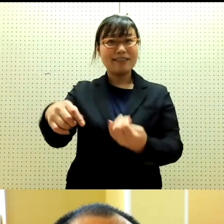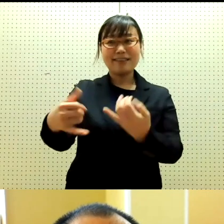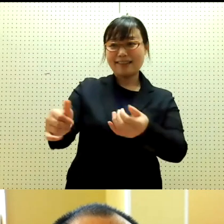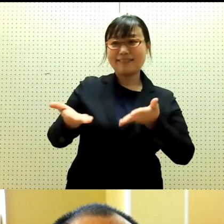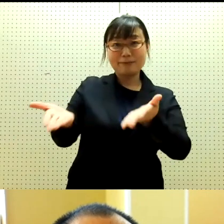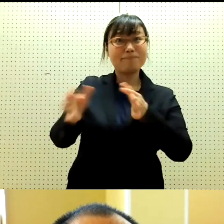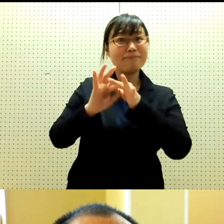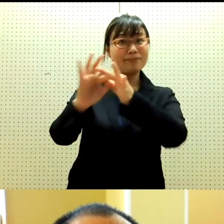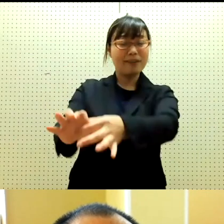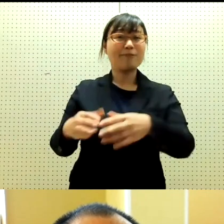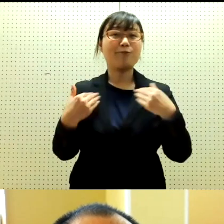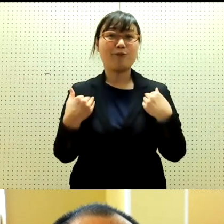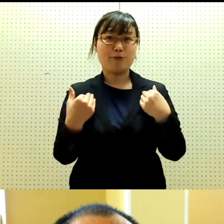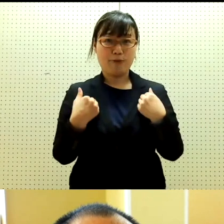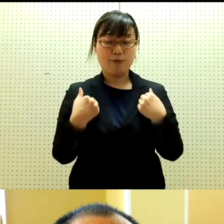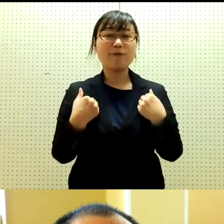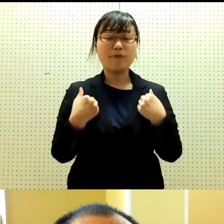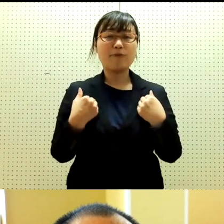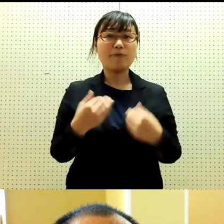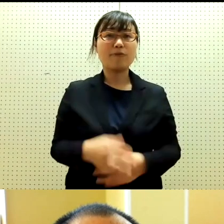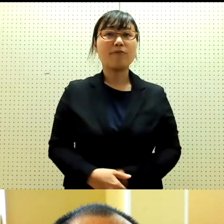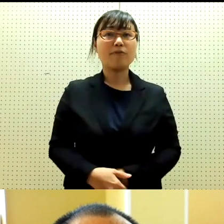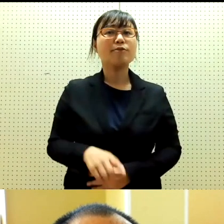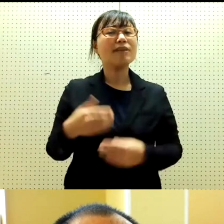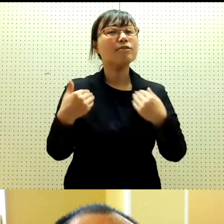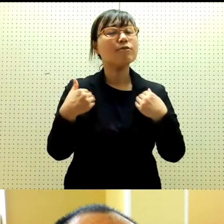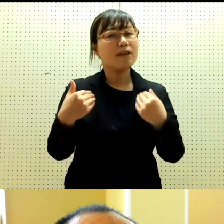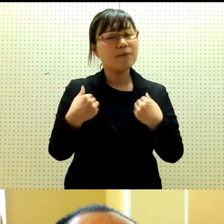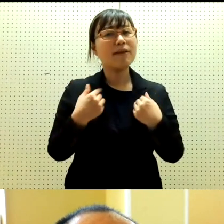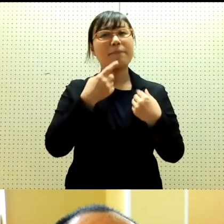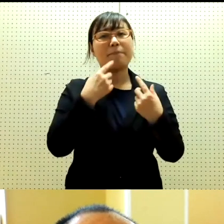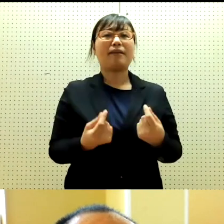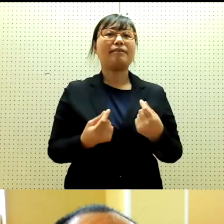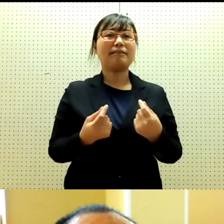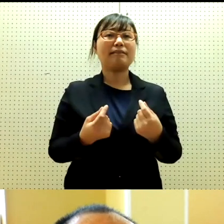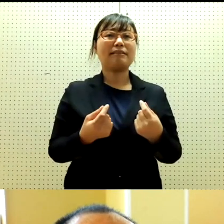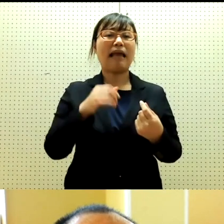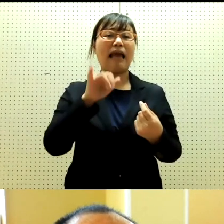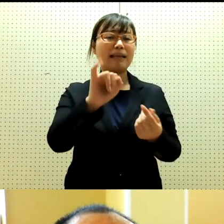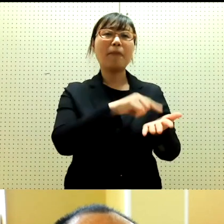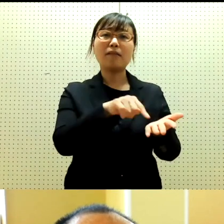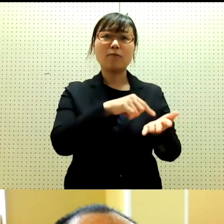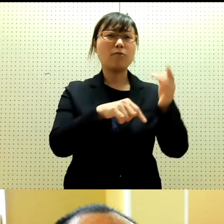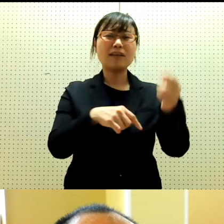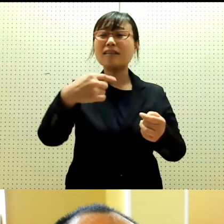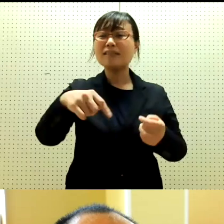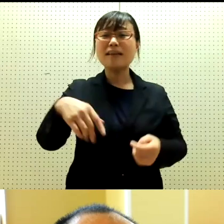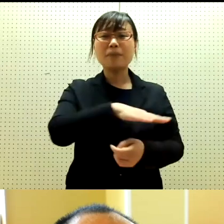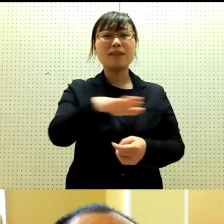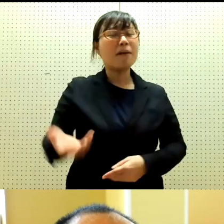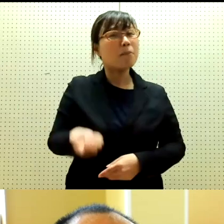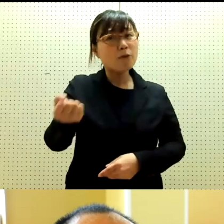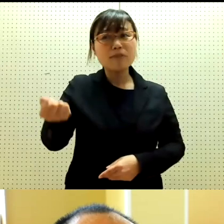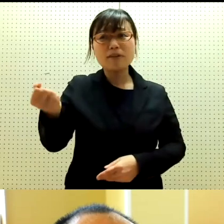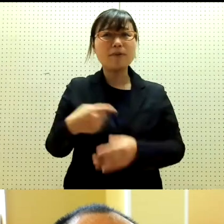要なものもやっぱりあると思っていて、やっぱり iPad もまだ先生方が全員持っていないっていう中で、スマイルの先生